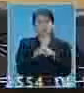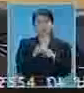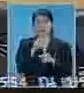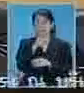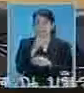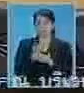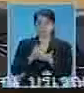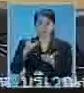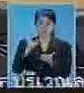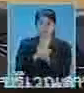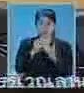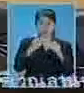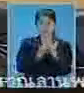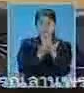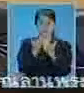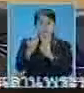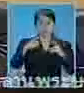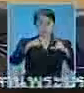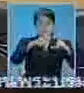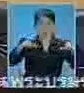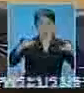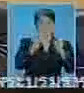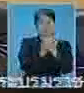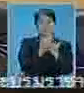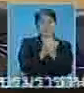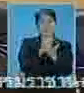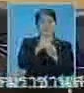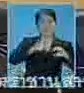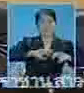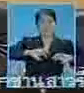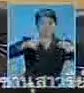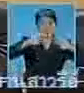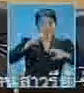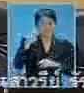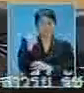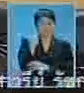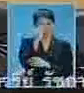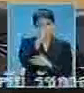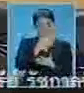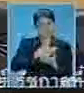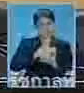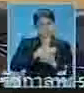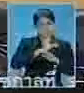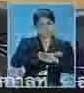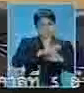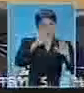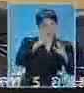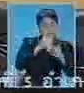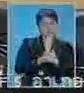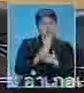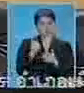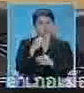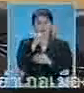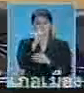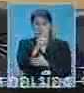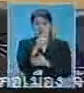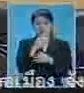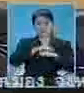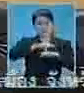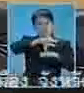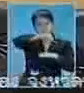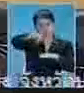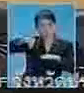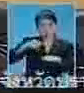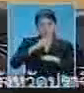งทุนในพันธบัตรรัฐบาลในส่วนนี้เรายกเลิกเพราะอะไรเพราะเราอยากส่งสัญญาณครับส่งสัญญาณให้โลกภายนอกว่า